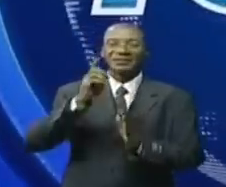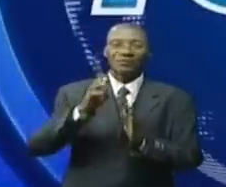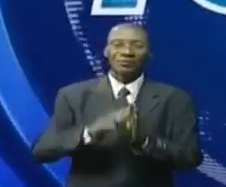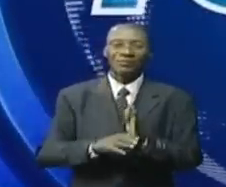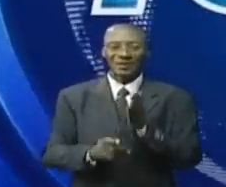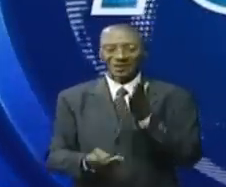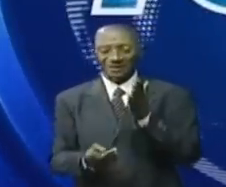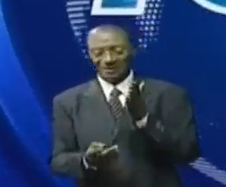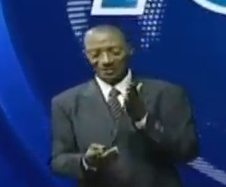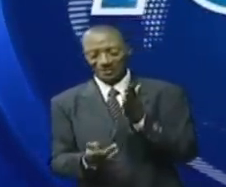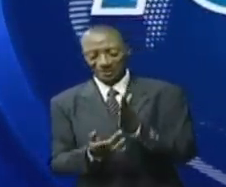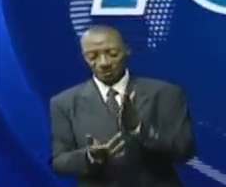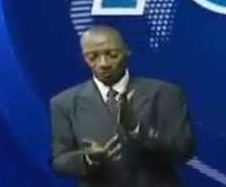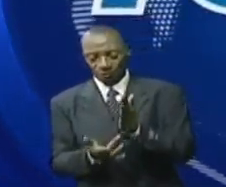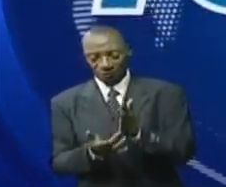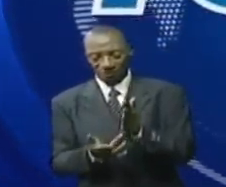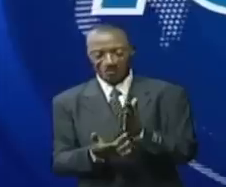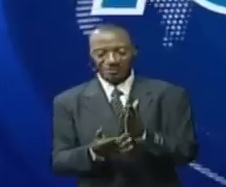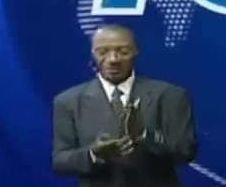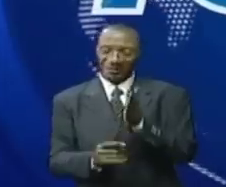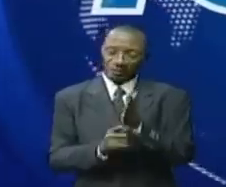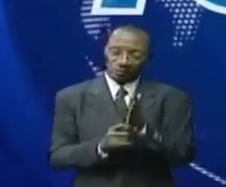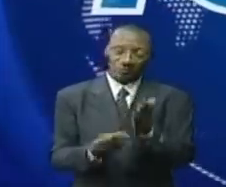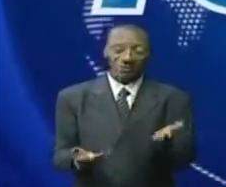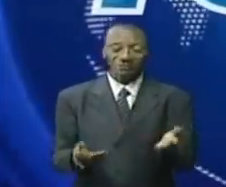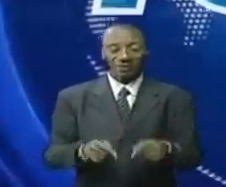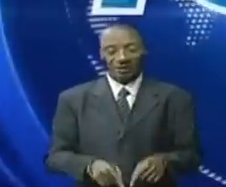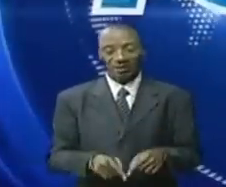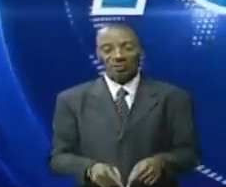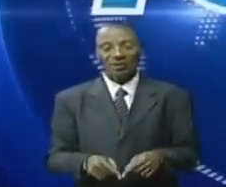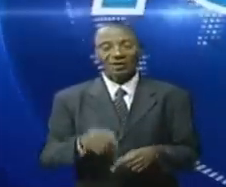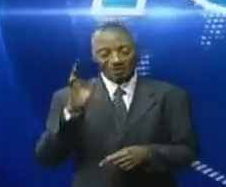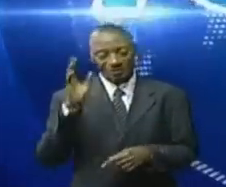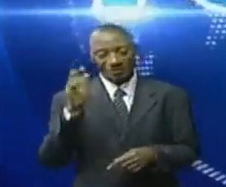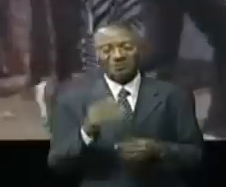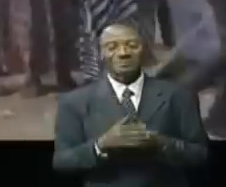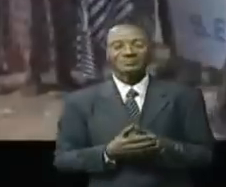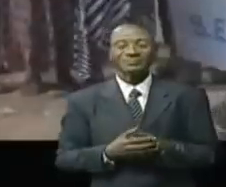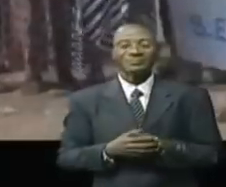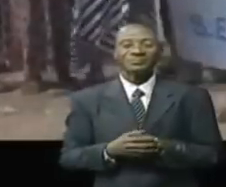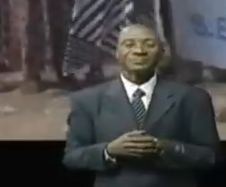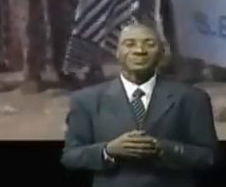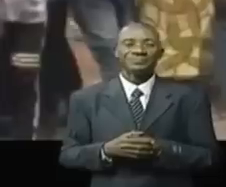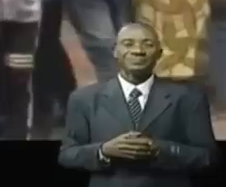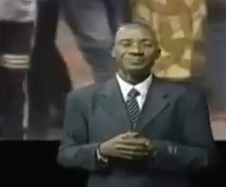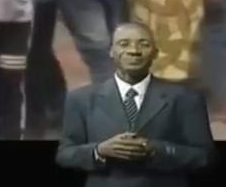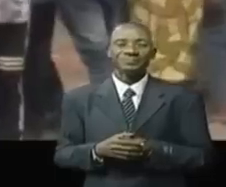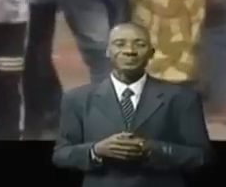et la Société congolaise des postes et télécommunications. Les images.